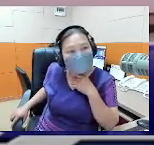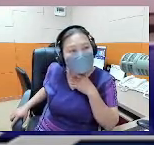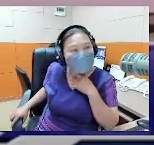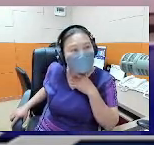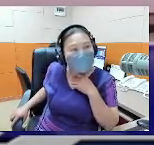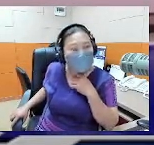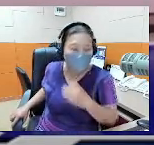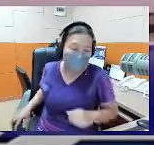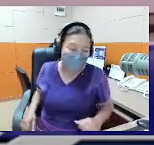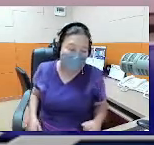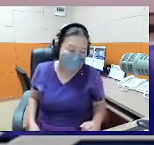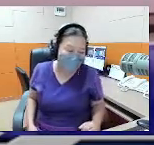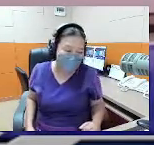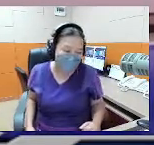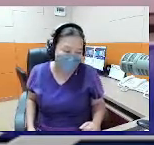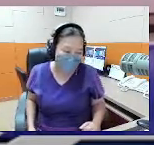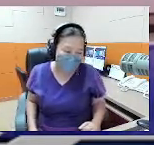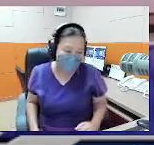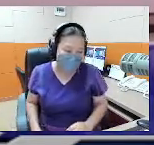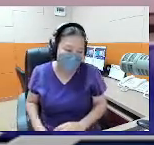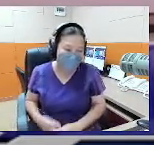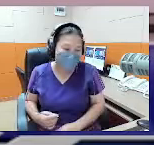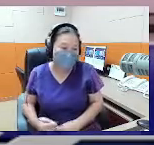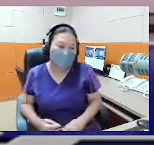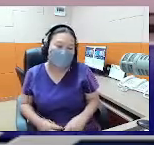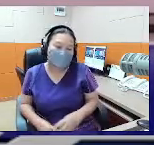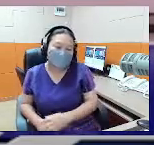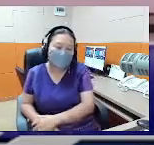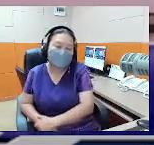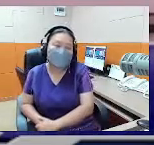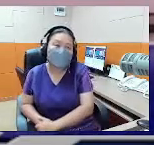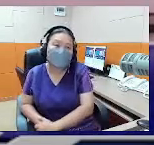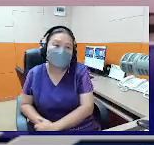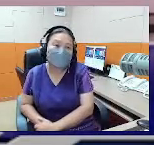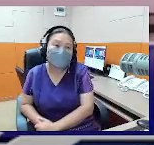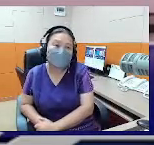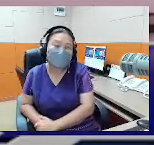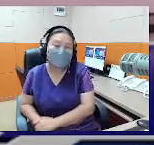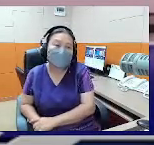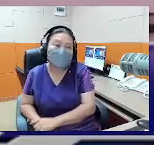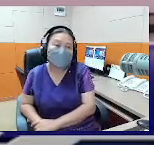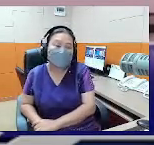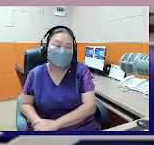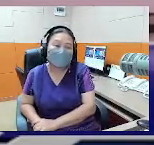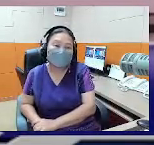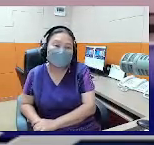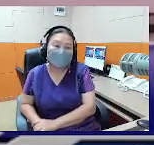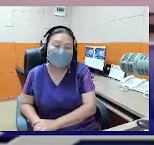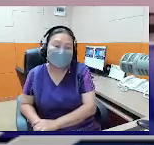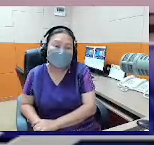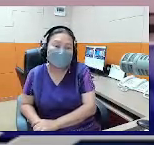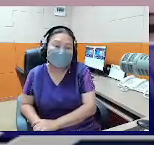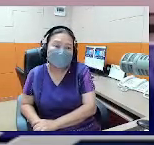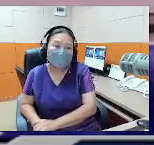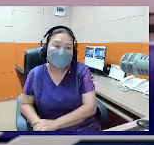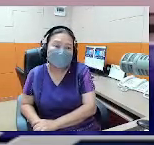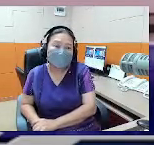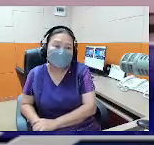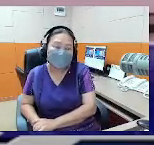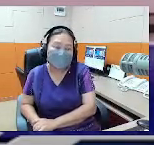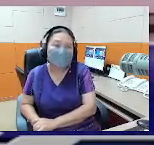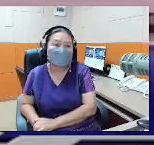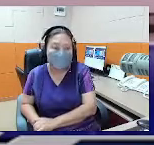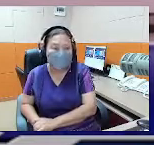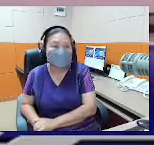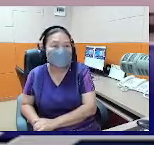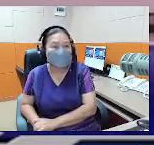นใช้โซเชียลมีเดียค่ะกันอยู่เยอะนะคะคือเหมือนทุกคนมีโซเชียลมีเดียของตัวเองติดตัวอยู่ในมือถือของตัวเองอย่างเ